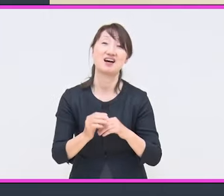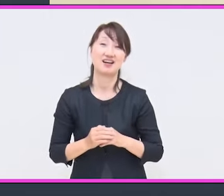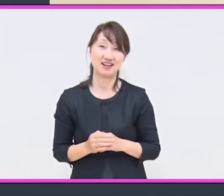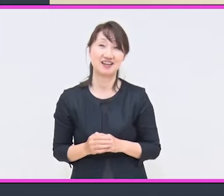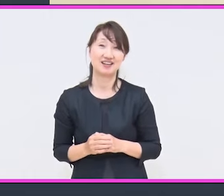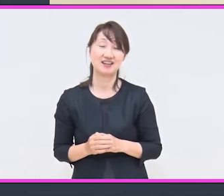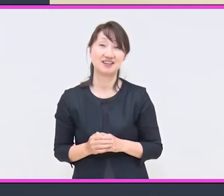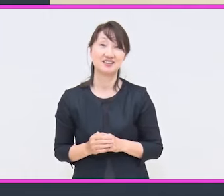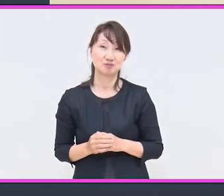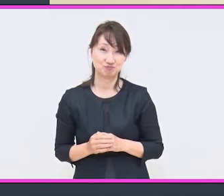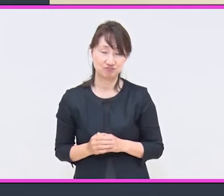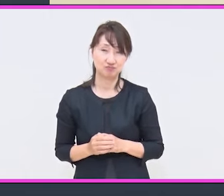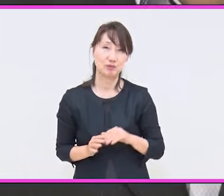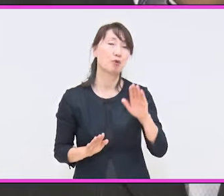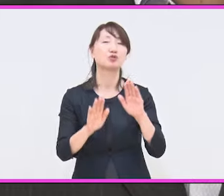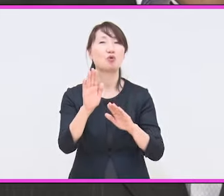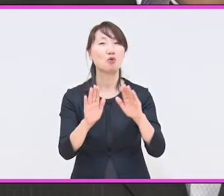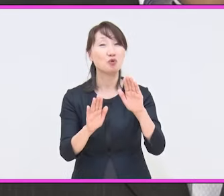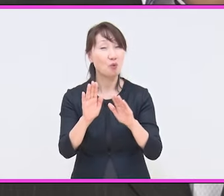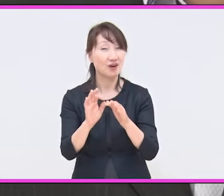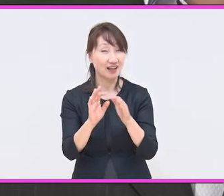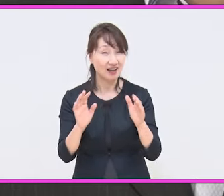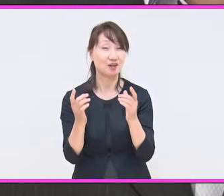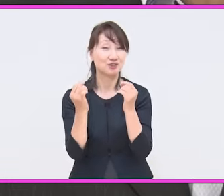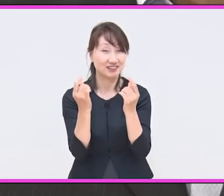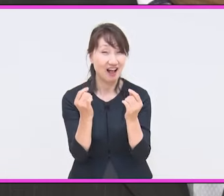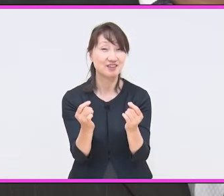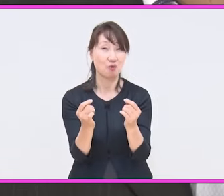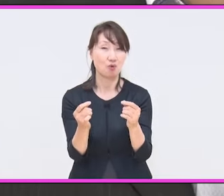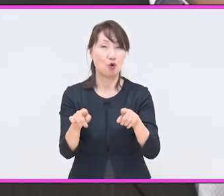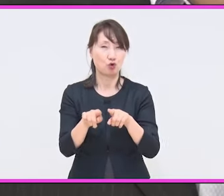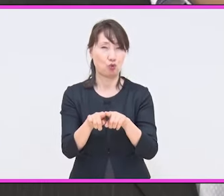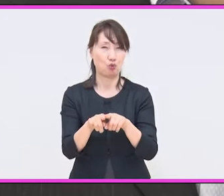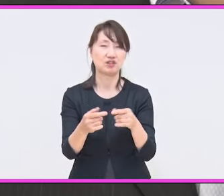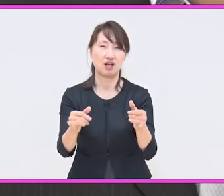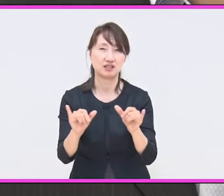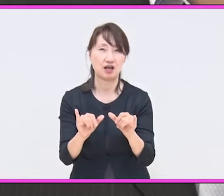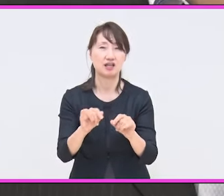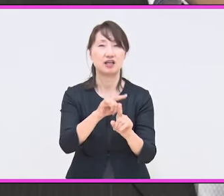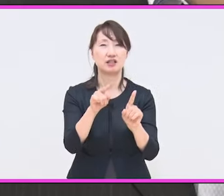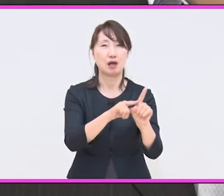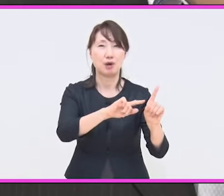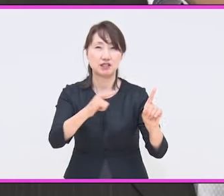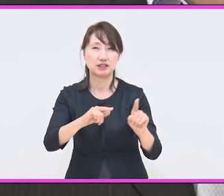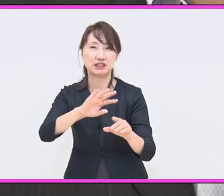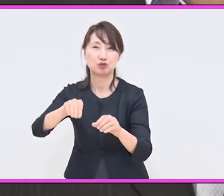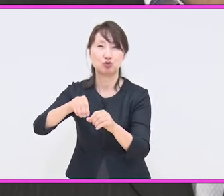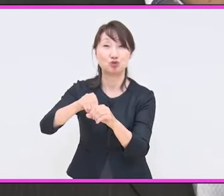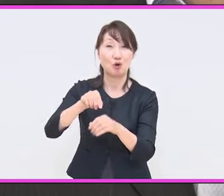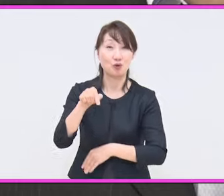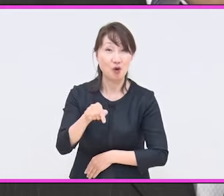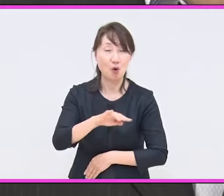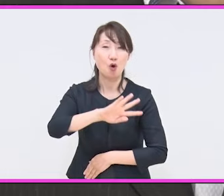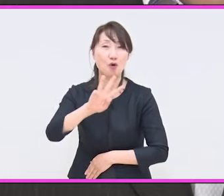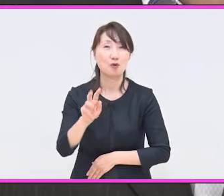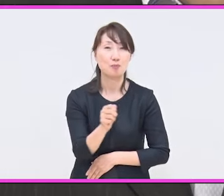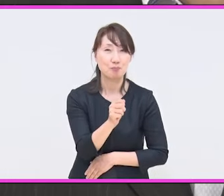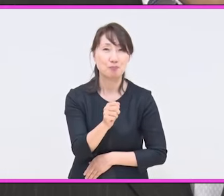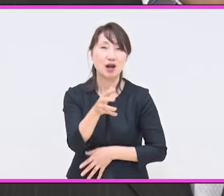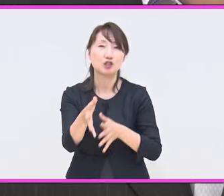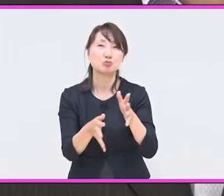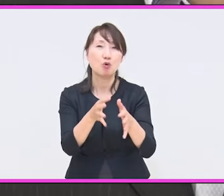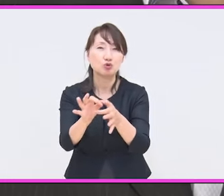ただどんな状況になってもしっかりとその共生社会ダイバーシティ&インクルージョンというのをパラスポーツを通して伝えていかなきゃいけ